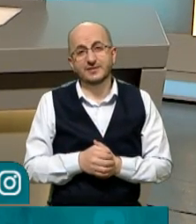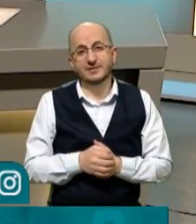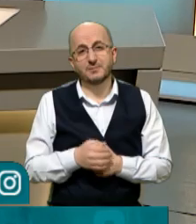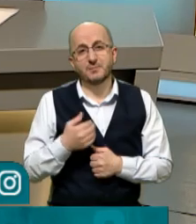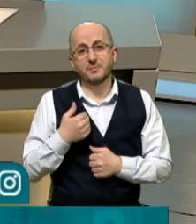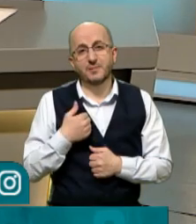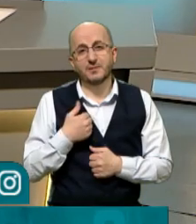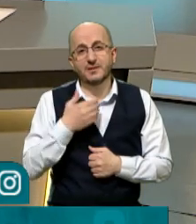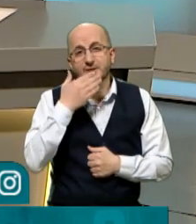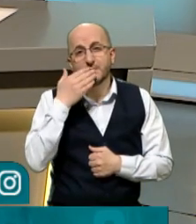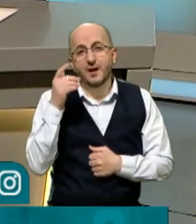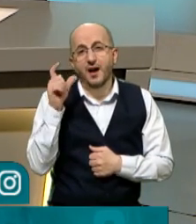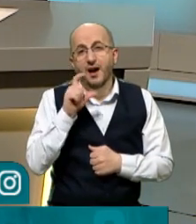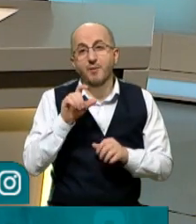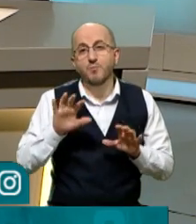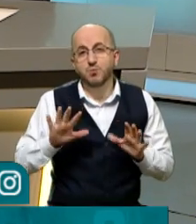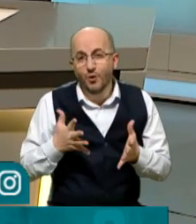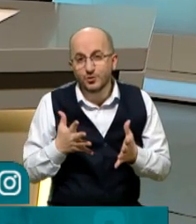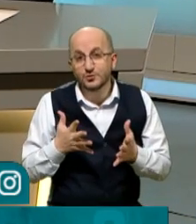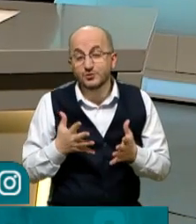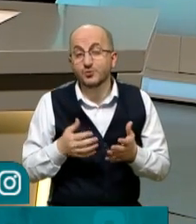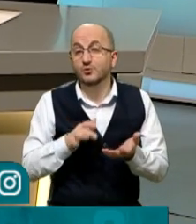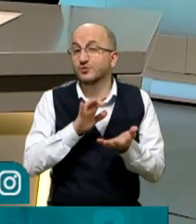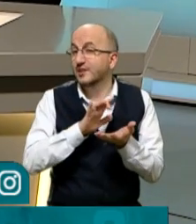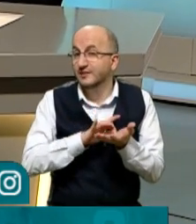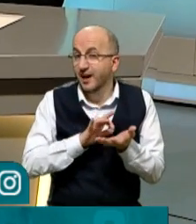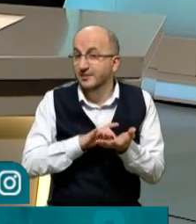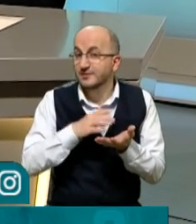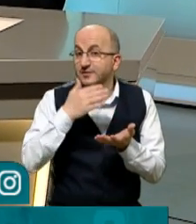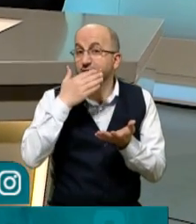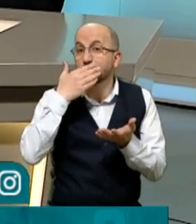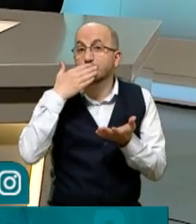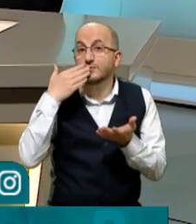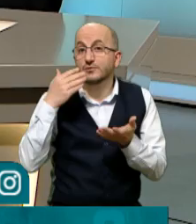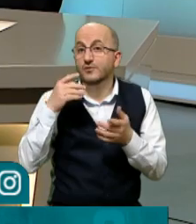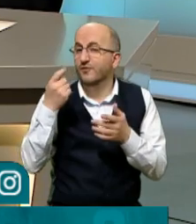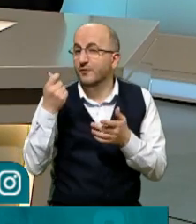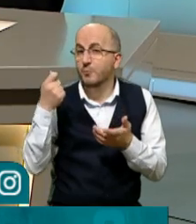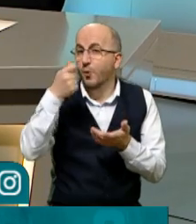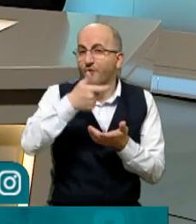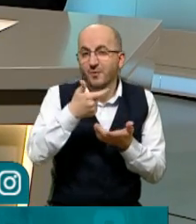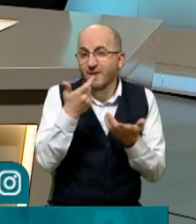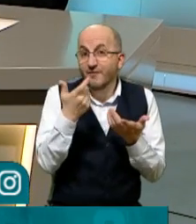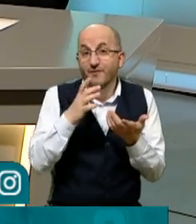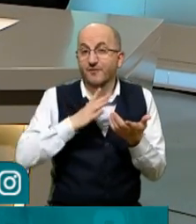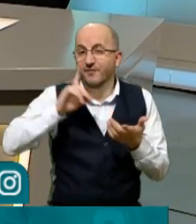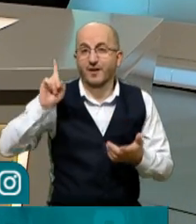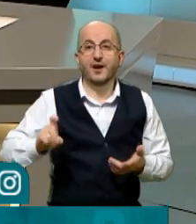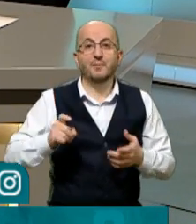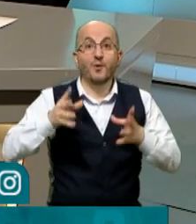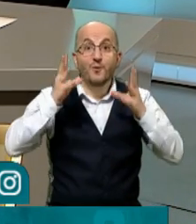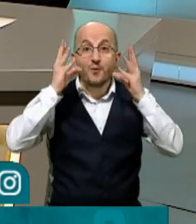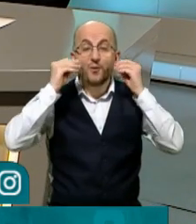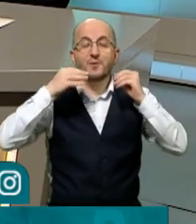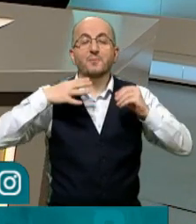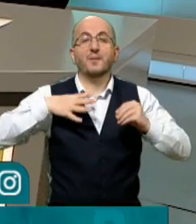ben Ramazan'ı bozdum. Acaba onun bir mebali, orucu, şeyi, fidyesi, bir şeysi var mıydı? Onu